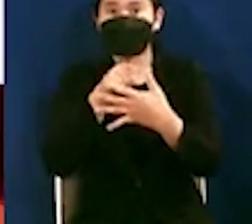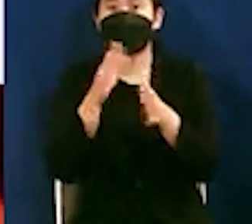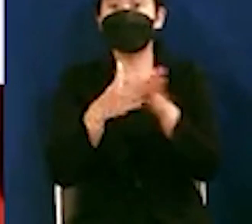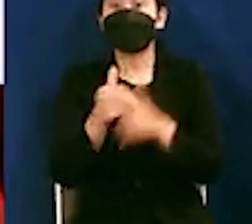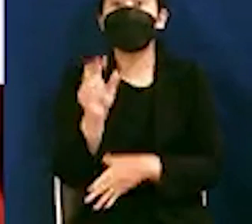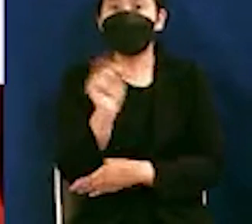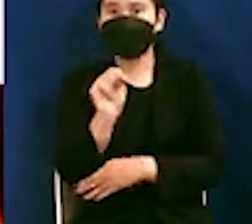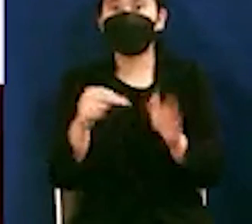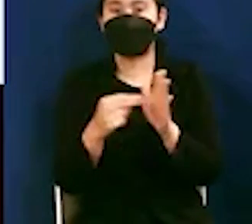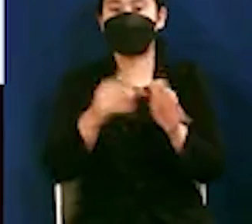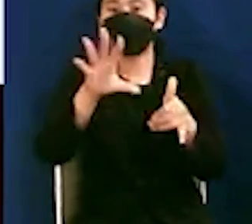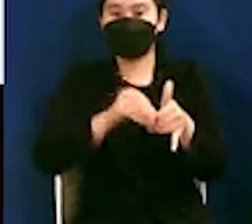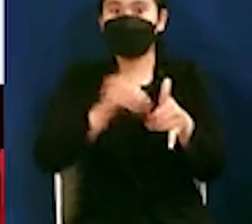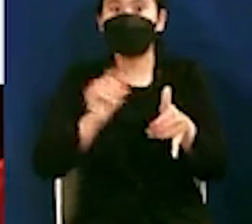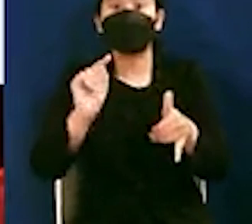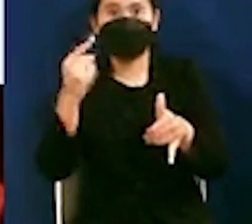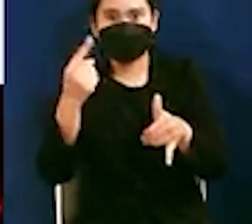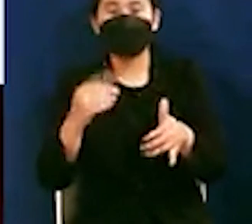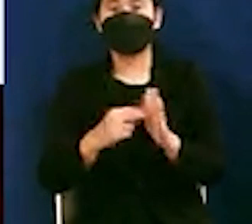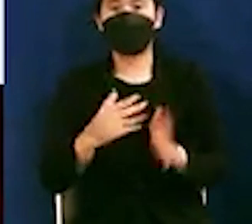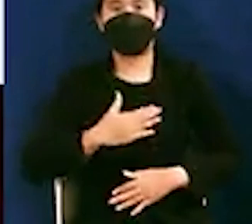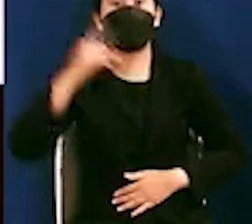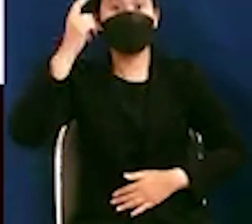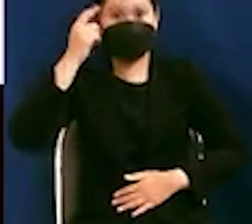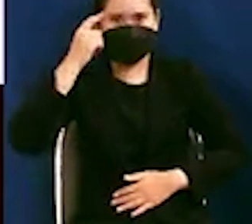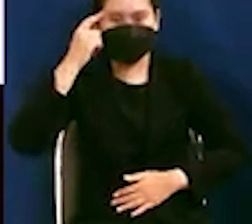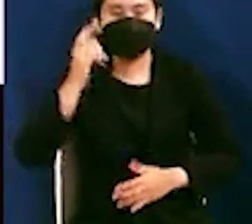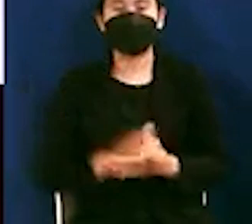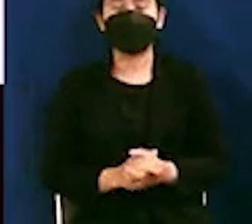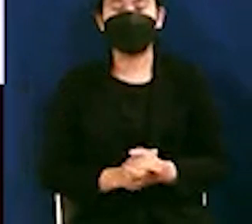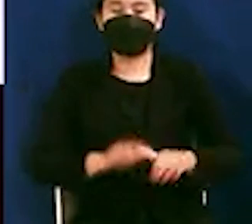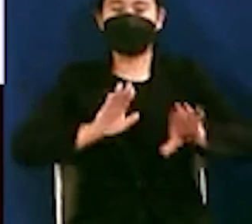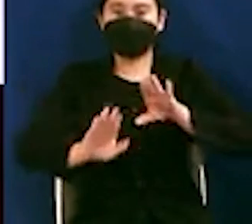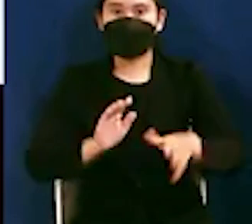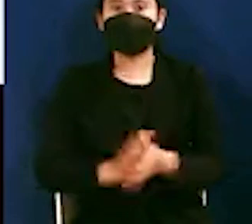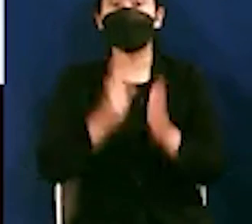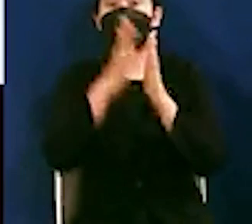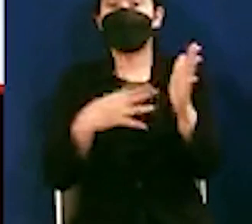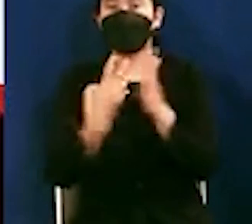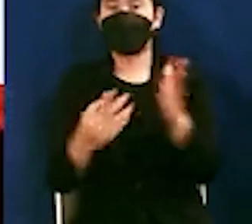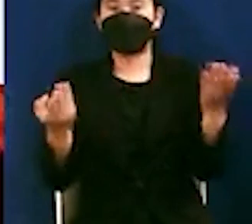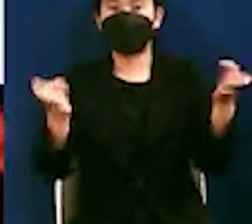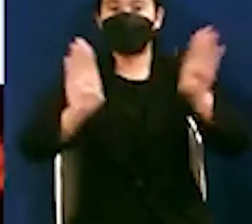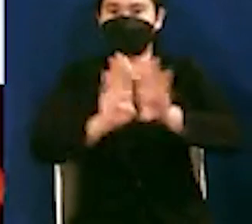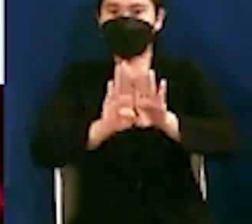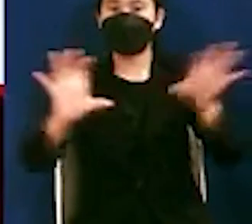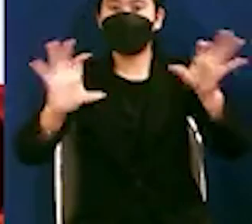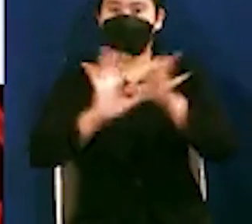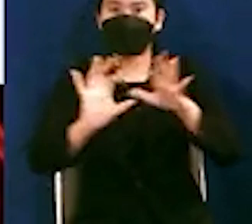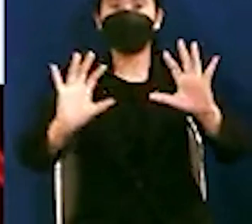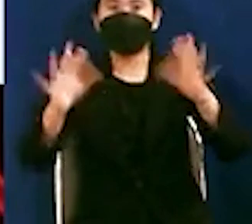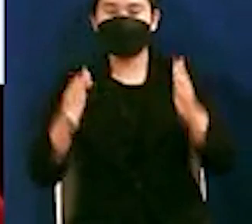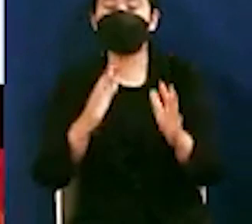ติดเชื้อรายใหม่รายวันจากการคาดการณ์หากเราไม่มีมาตรการล็อกดาวน์ไม่มีมาตรการที่เข้มข้นนะ